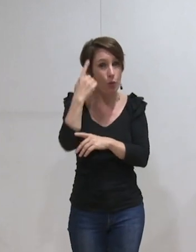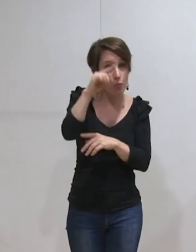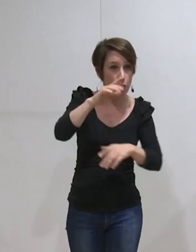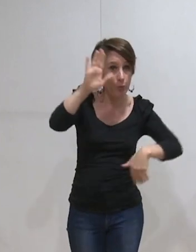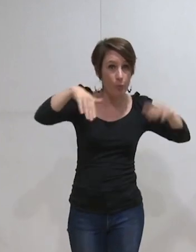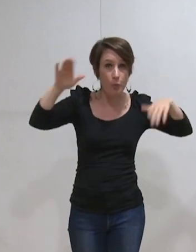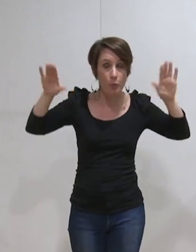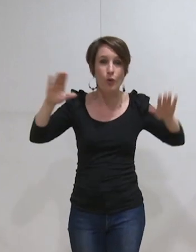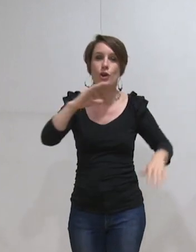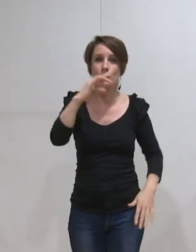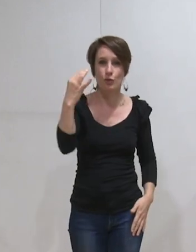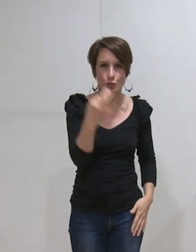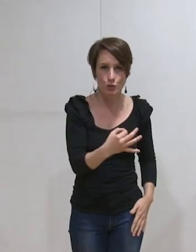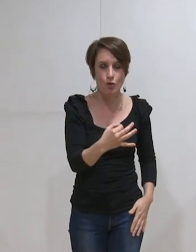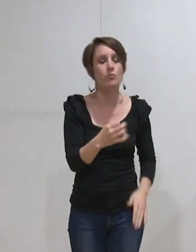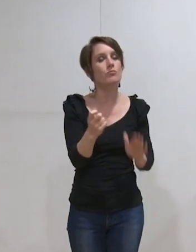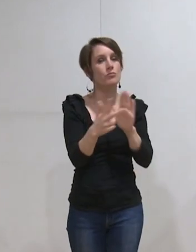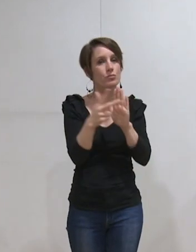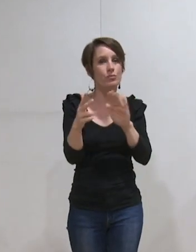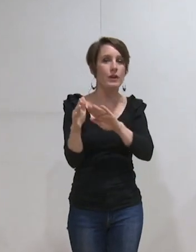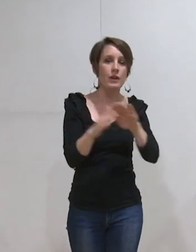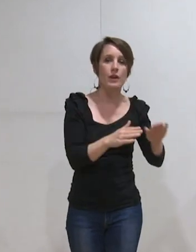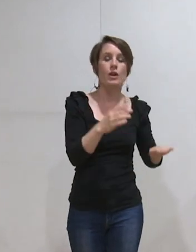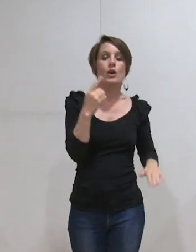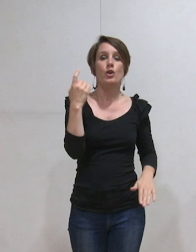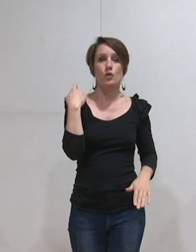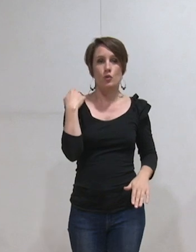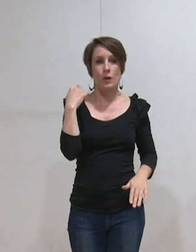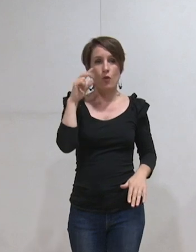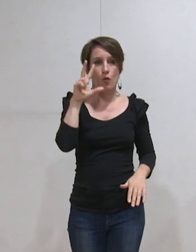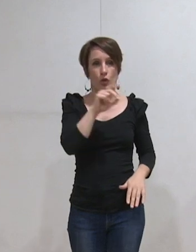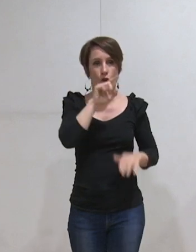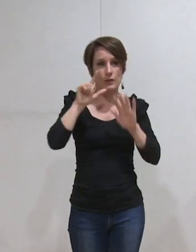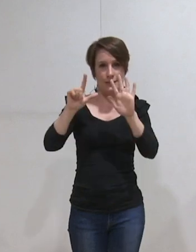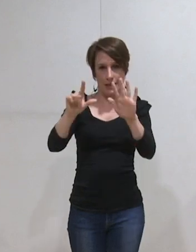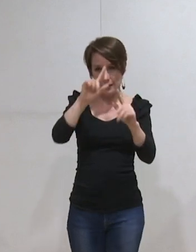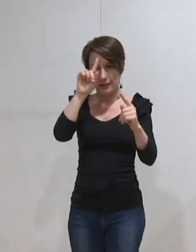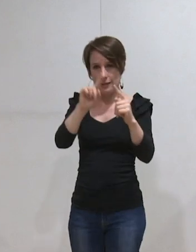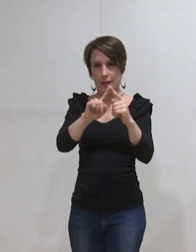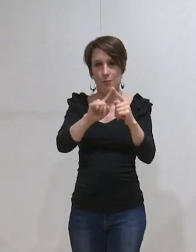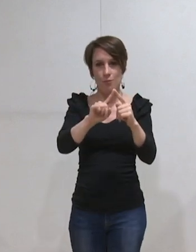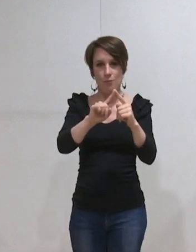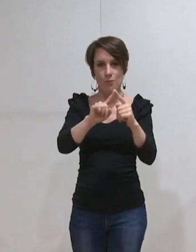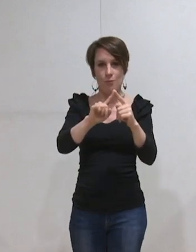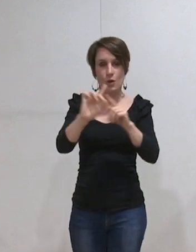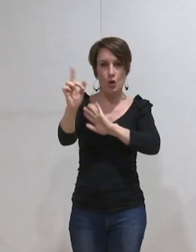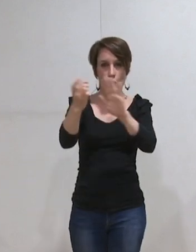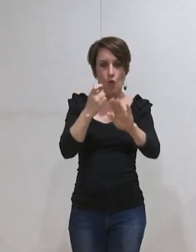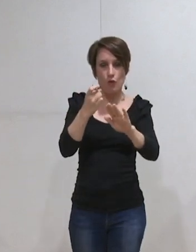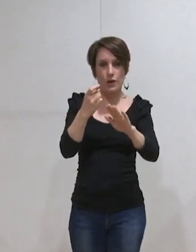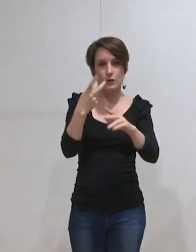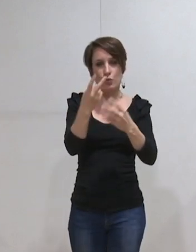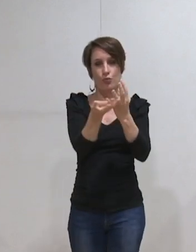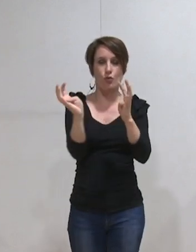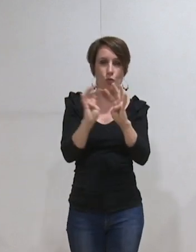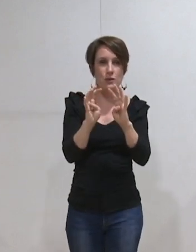pour unanimité délibération adoptée la 37 porte sur la convocation de la commission consultative des